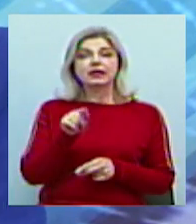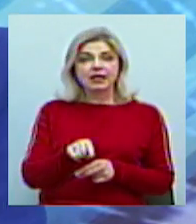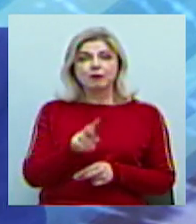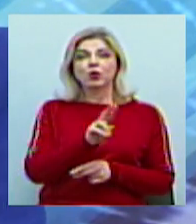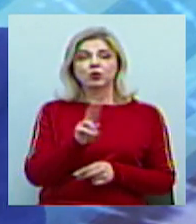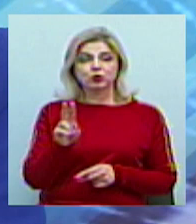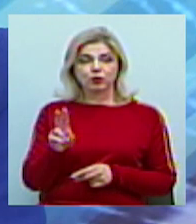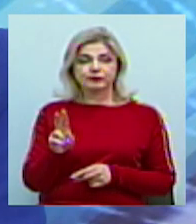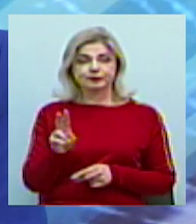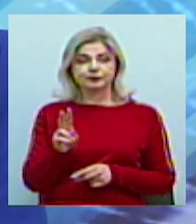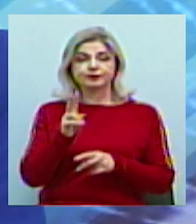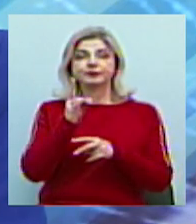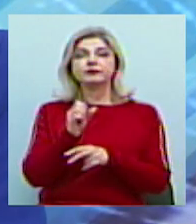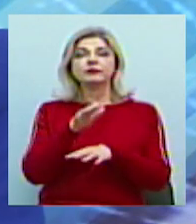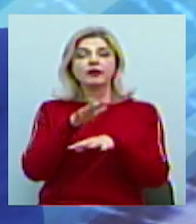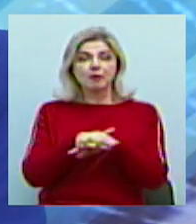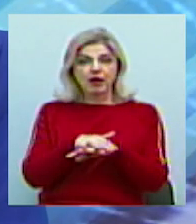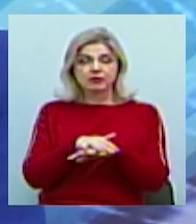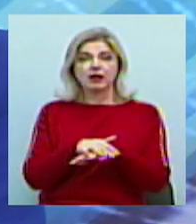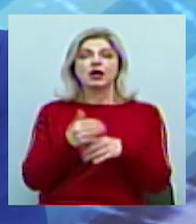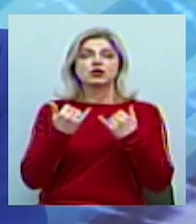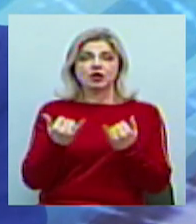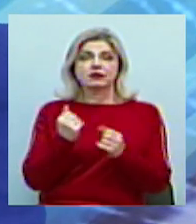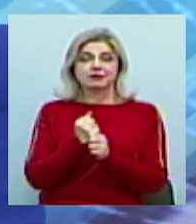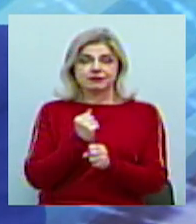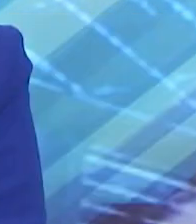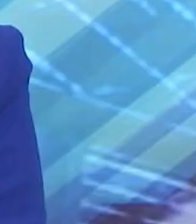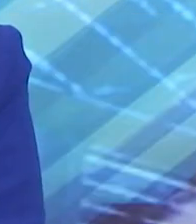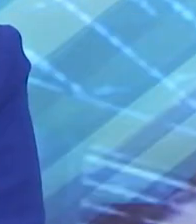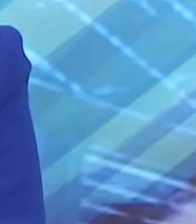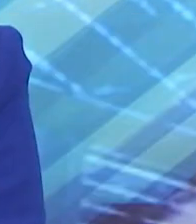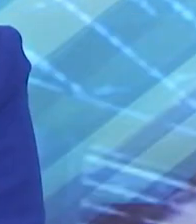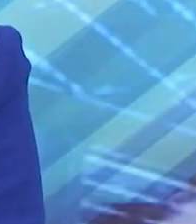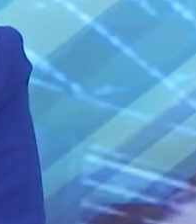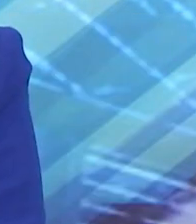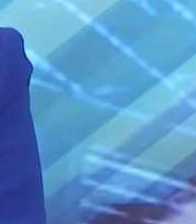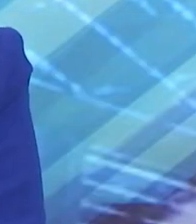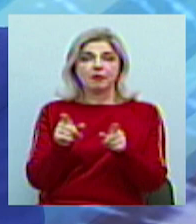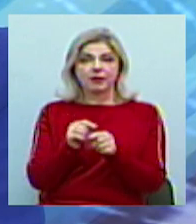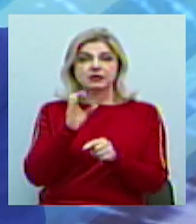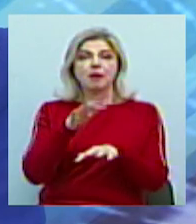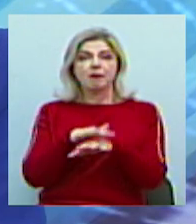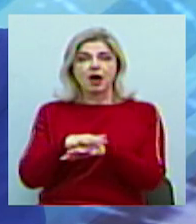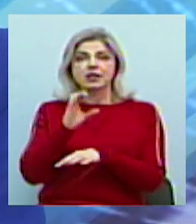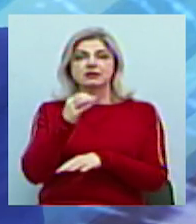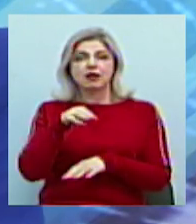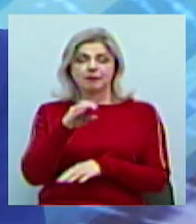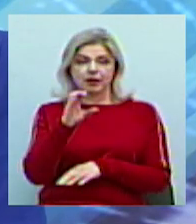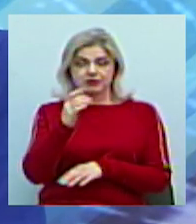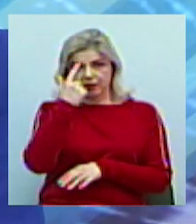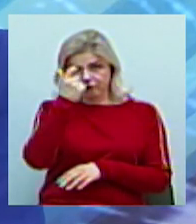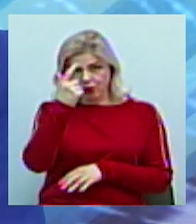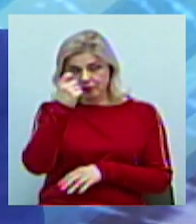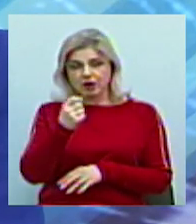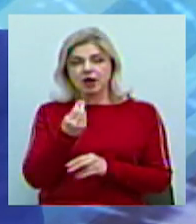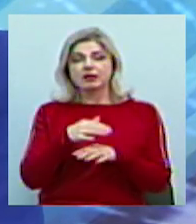на банківські установи, ми зараз проводимо роботу з банками для того, щоб смс-інформування, тобто коли зараховуються